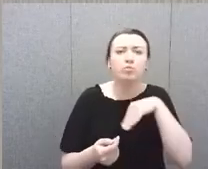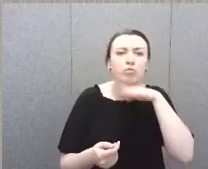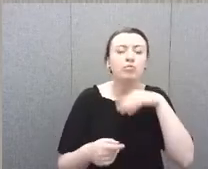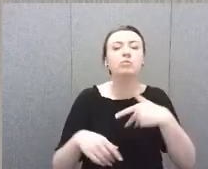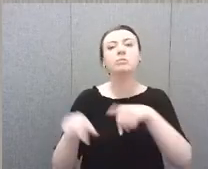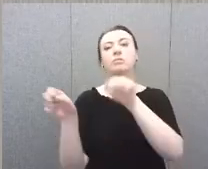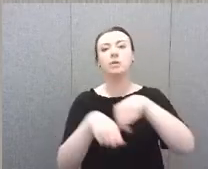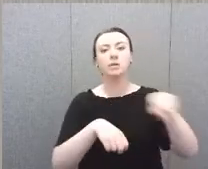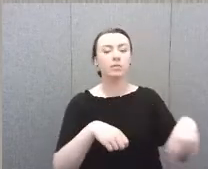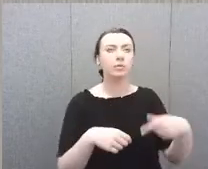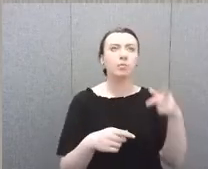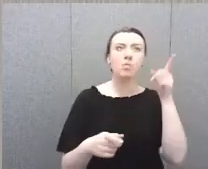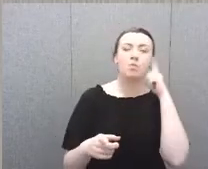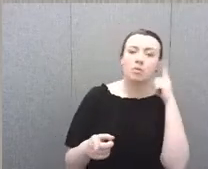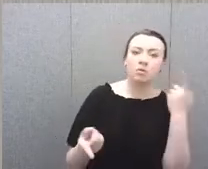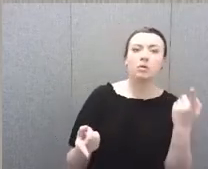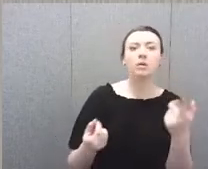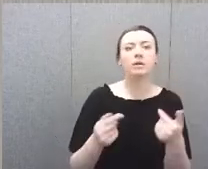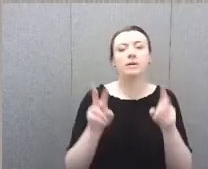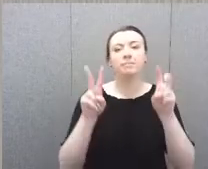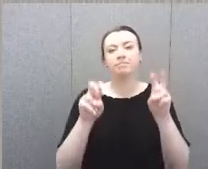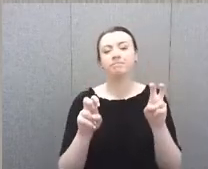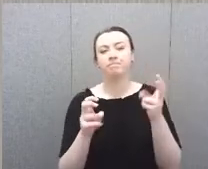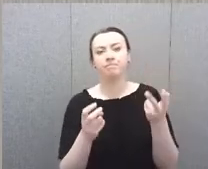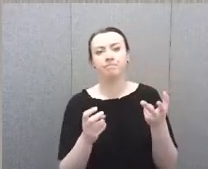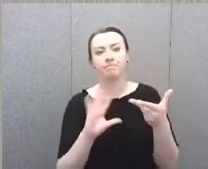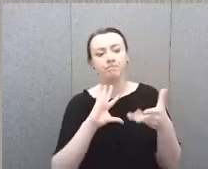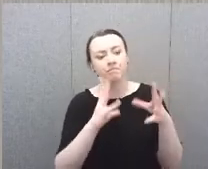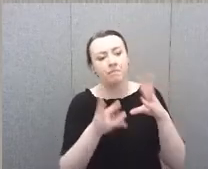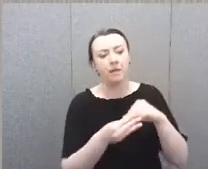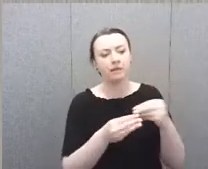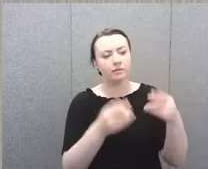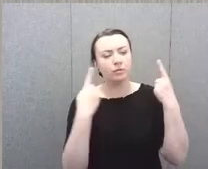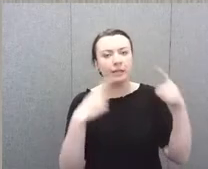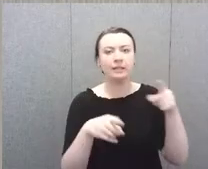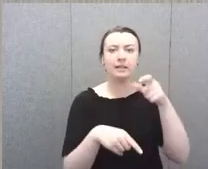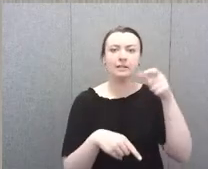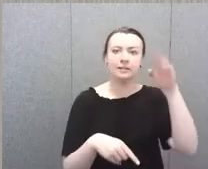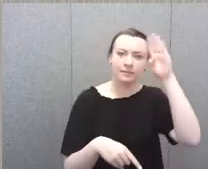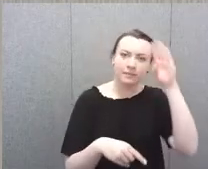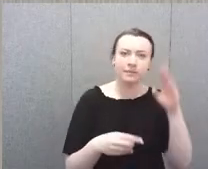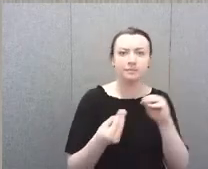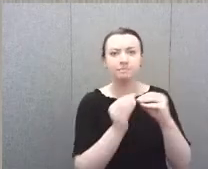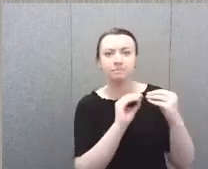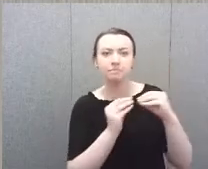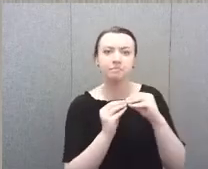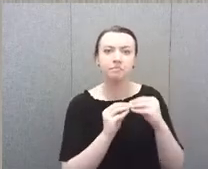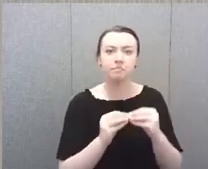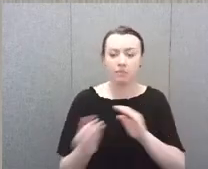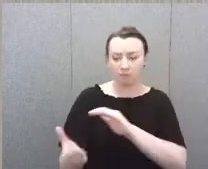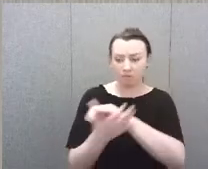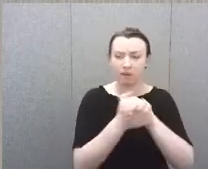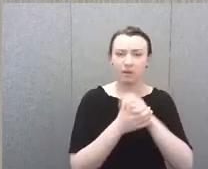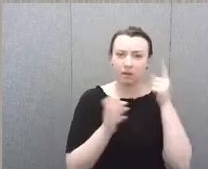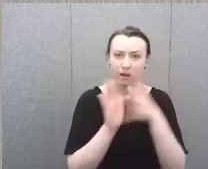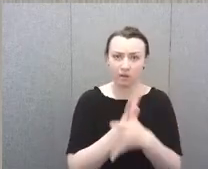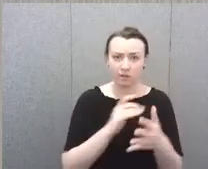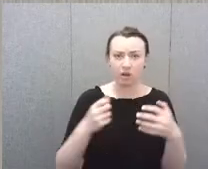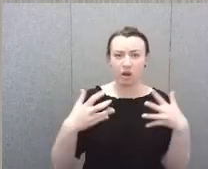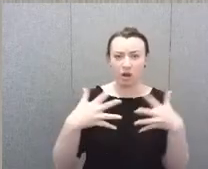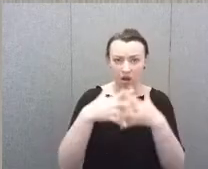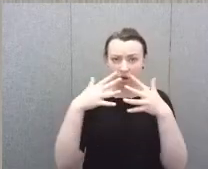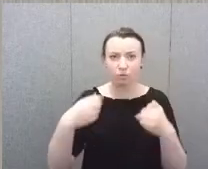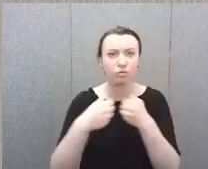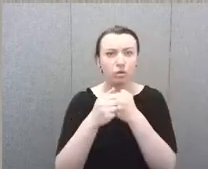не могут быть услышанными, не могут сидеть за одним столом принятия решений. Ведь мир — это не